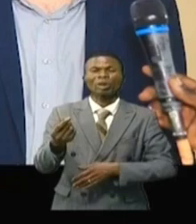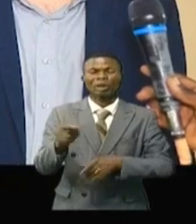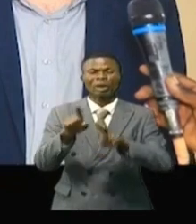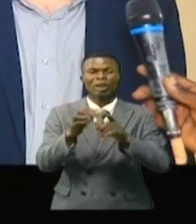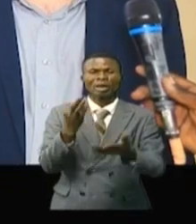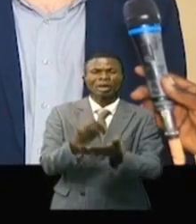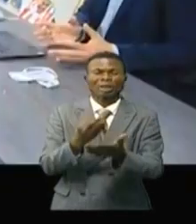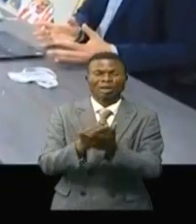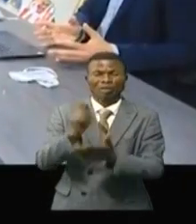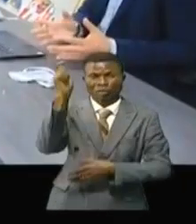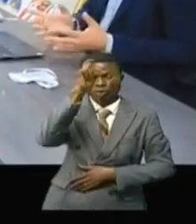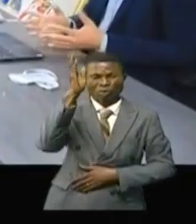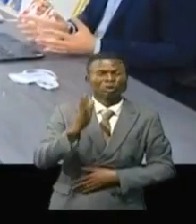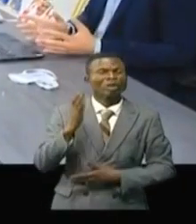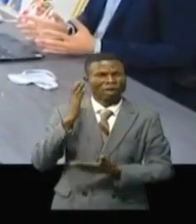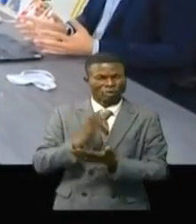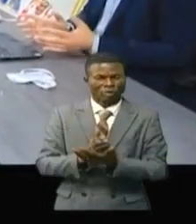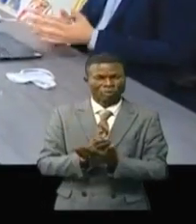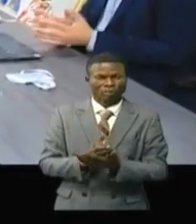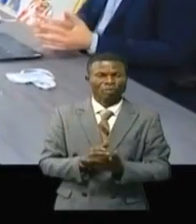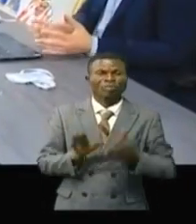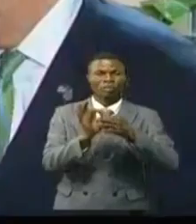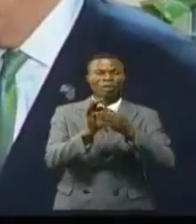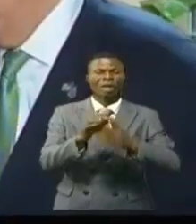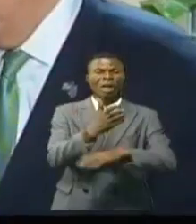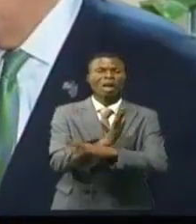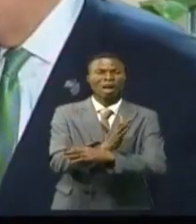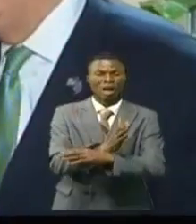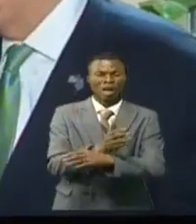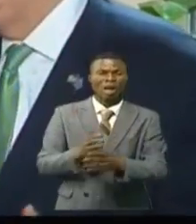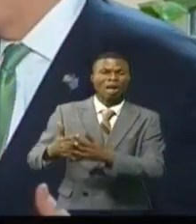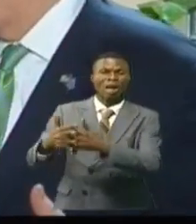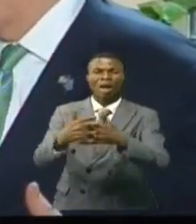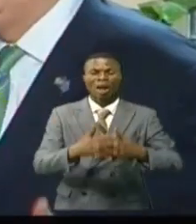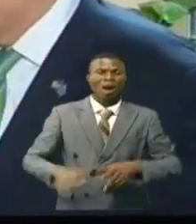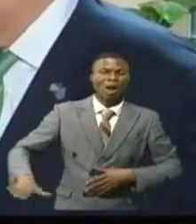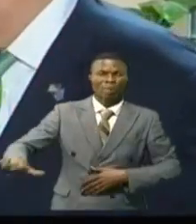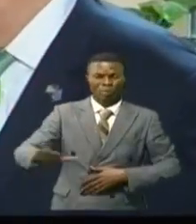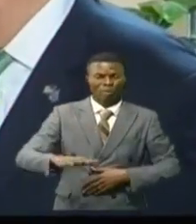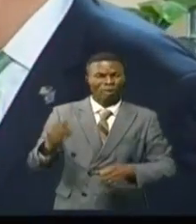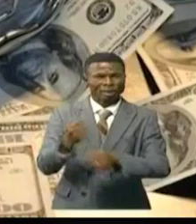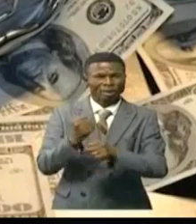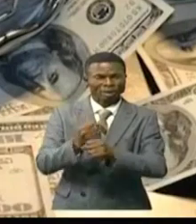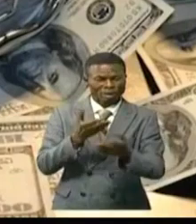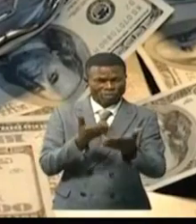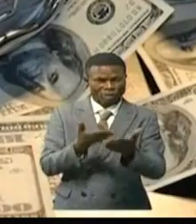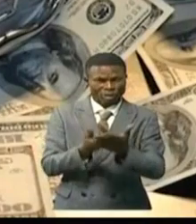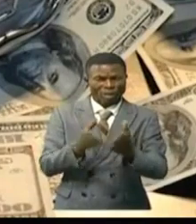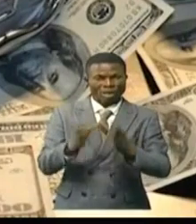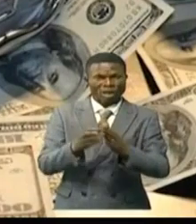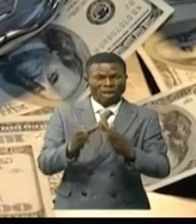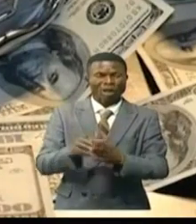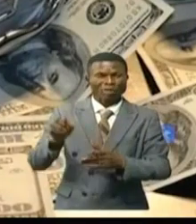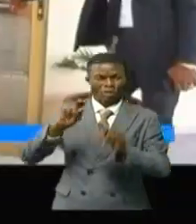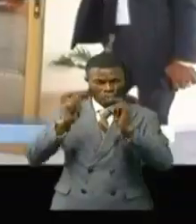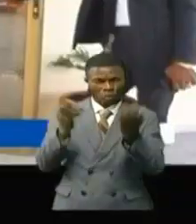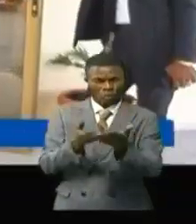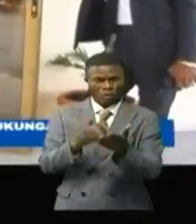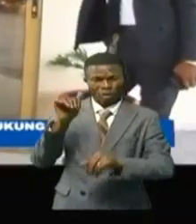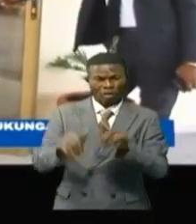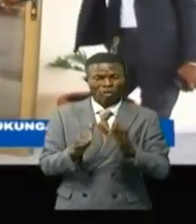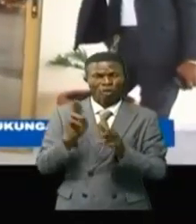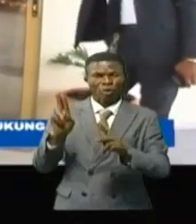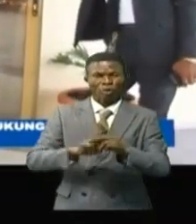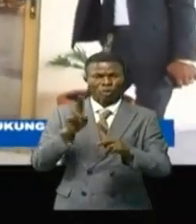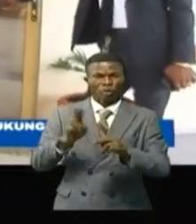financement du terrorisme. Outre la coopération allemande, les États-Unis d'Amérique travaillent aussi de concert avec la CNRF. Le secrétaire